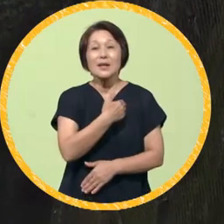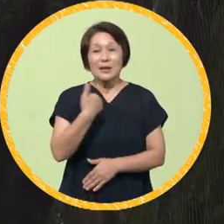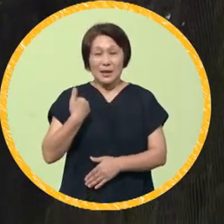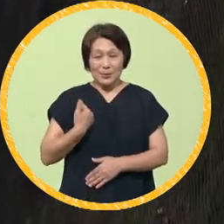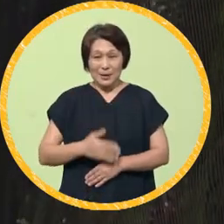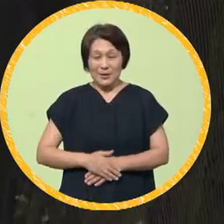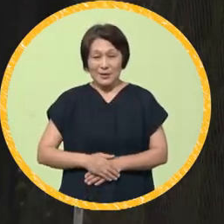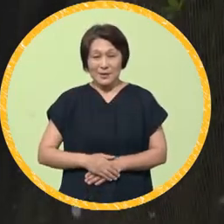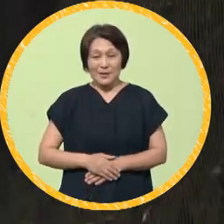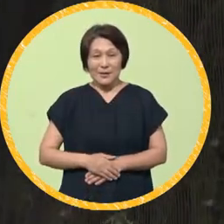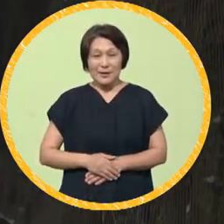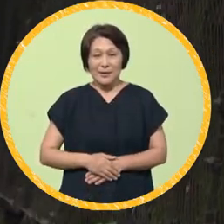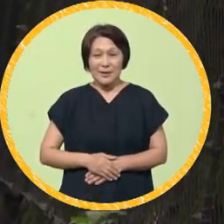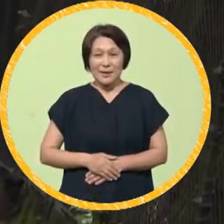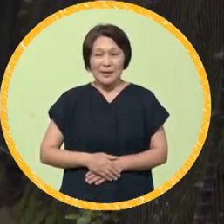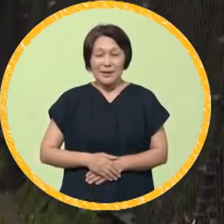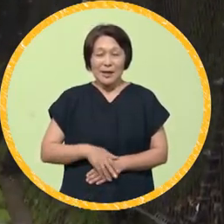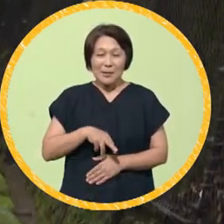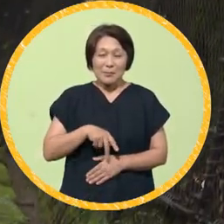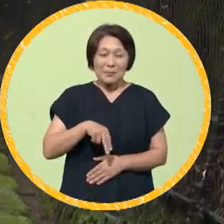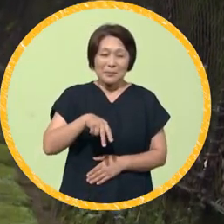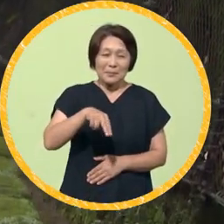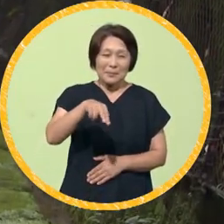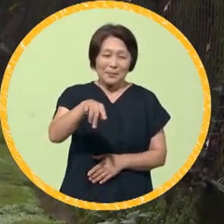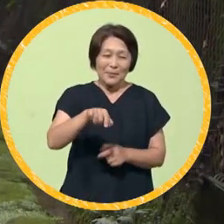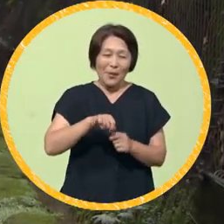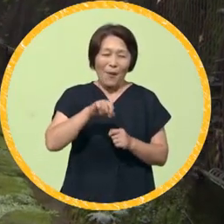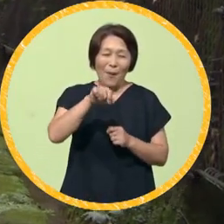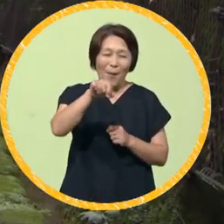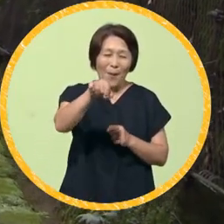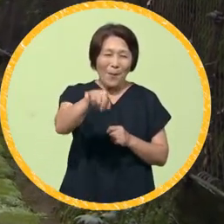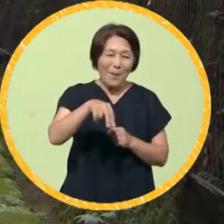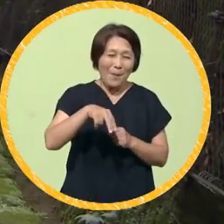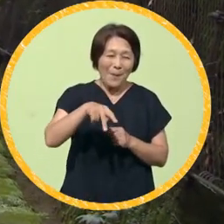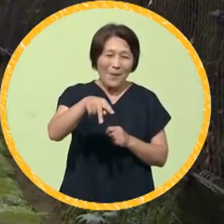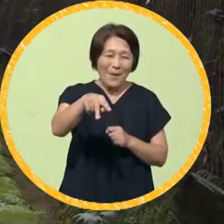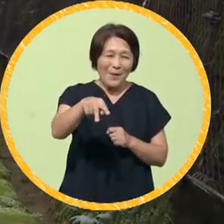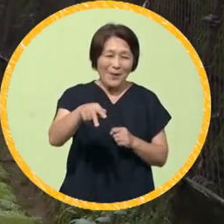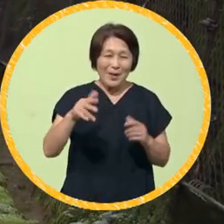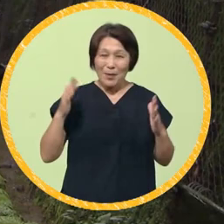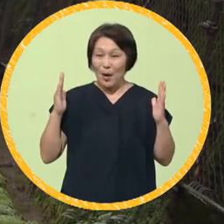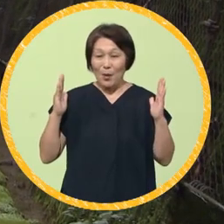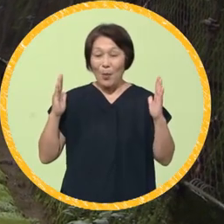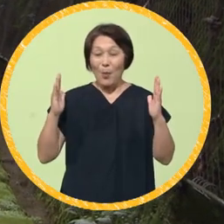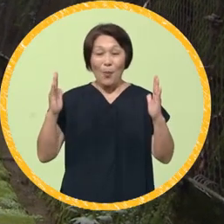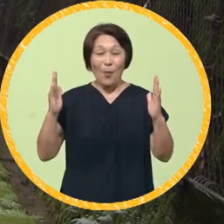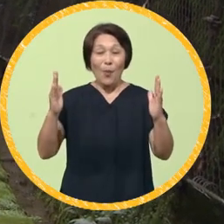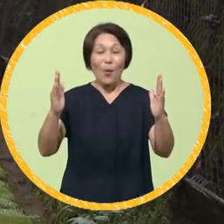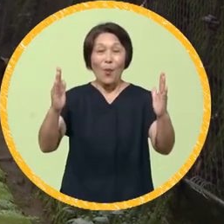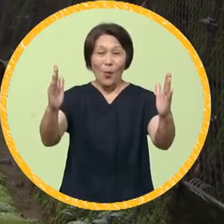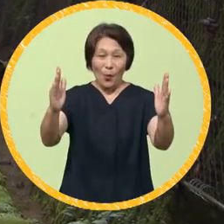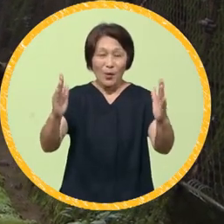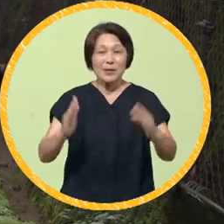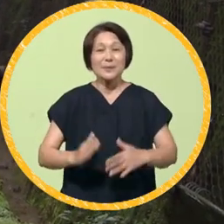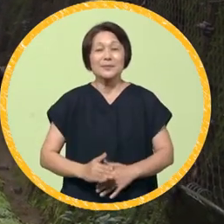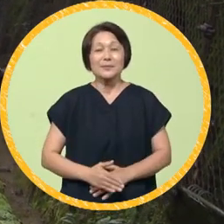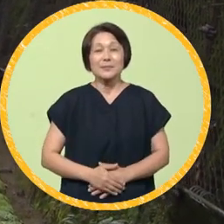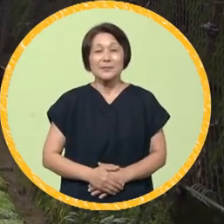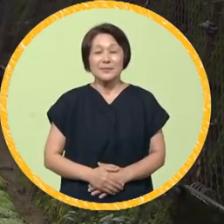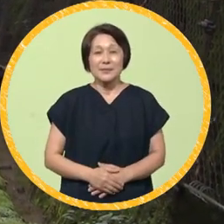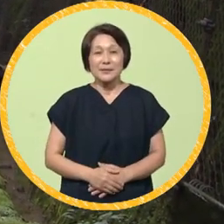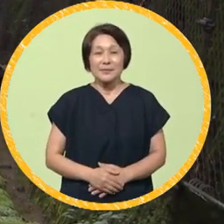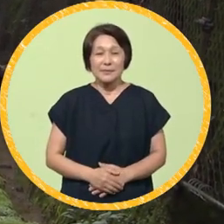うん、さあだいぶ登ってきて、 ね、 ここちょっとまたガラリと雰囲気がありましたよ。 壁ももう雰囲気がある感じですね。 うわ、